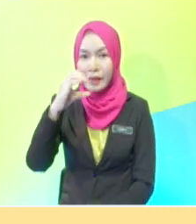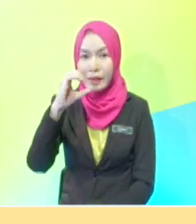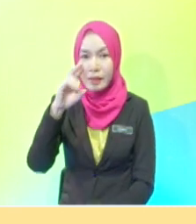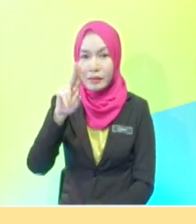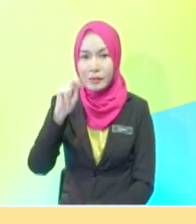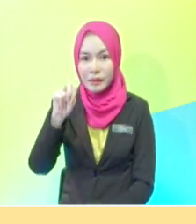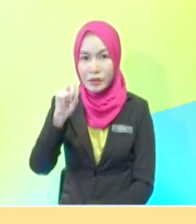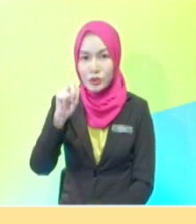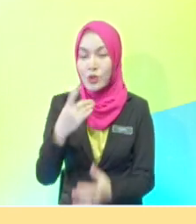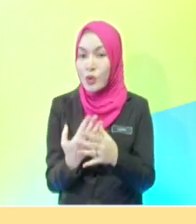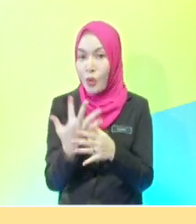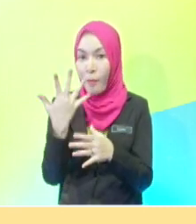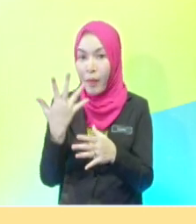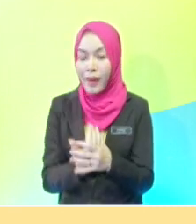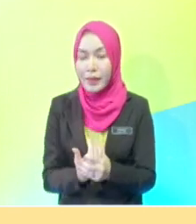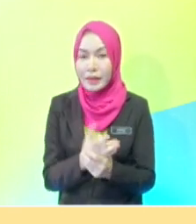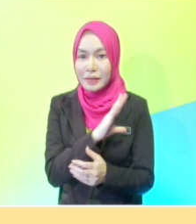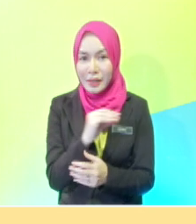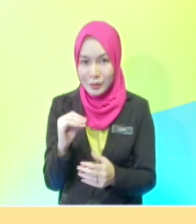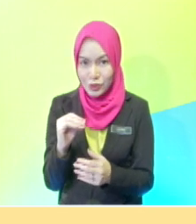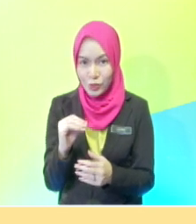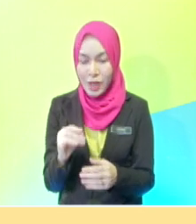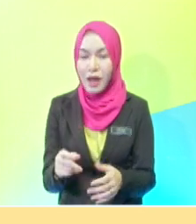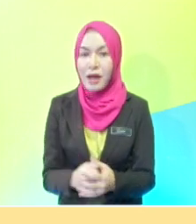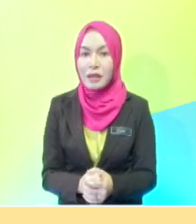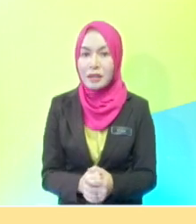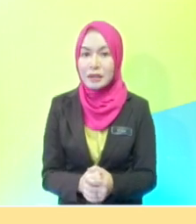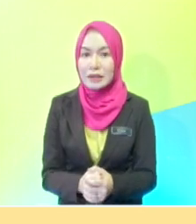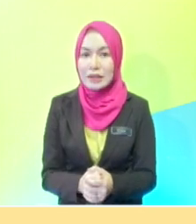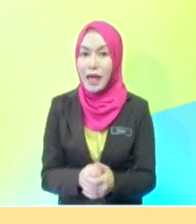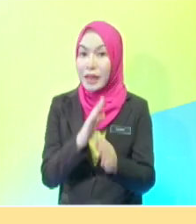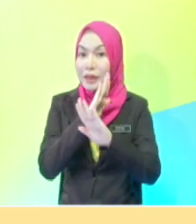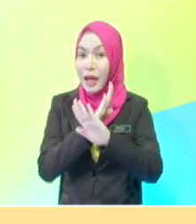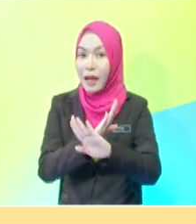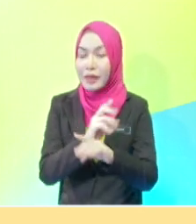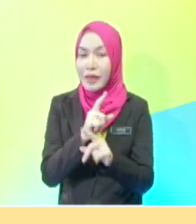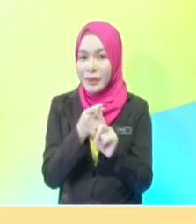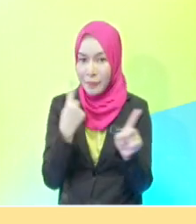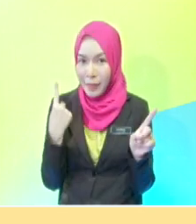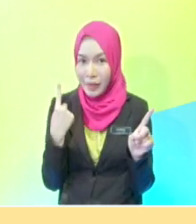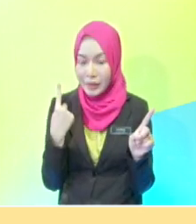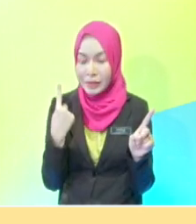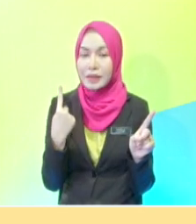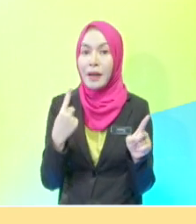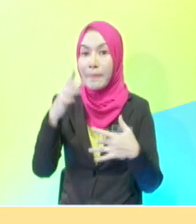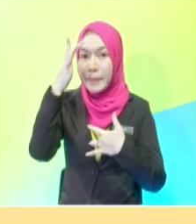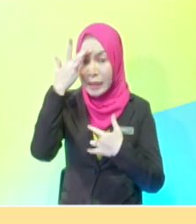ringtone terhadap penyakit maksudnya dia Tahan kepada jahitan penyakit yang seterusnya digunakan dalam bidang perubahan